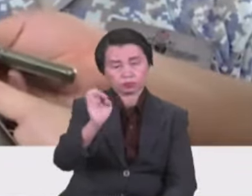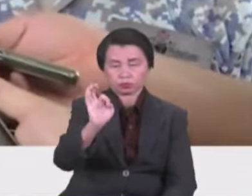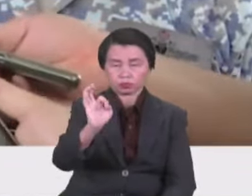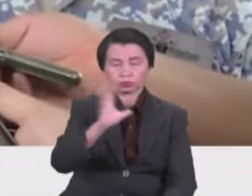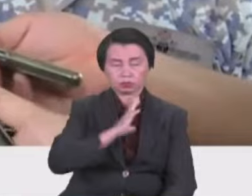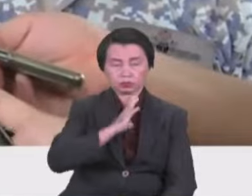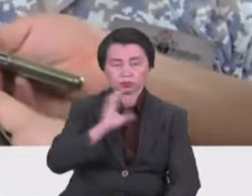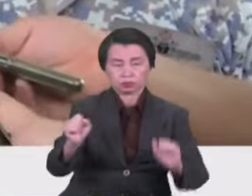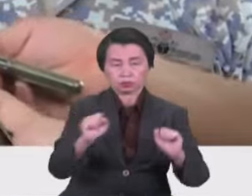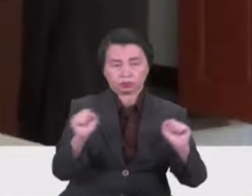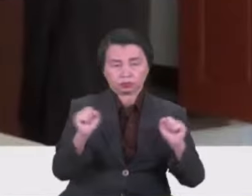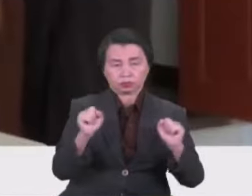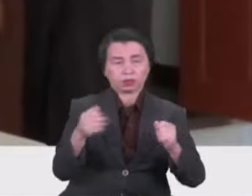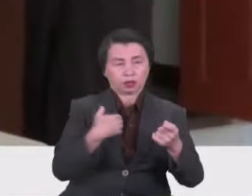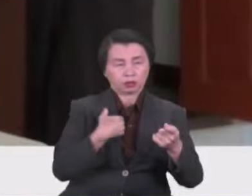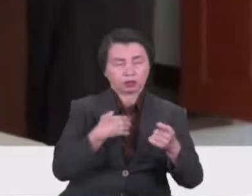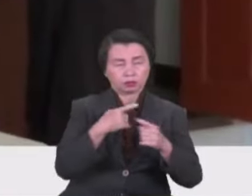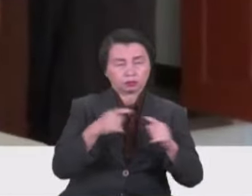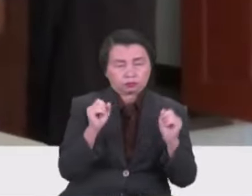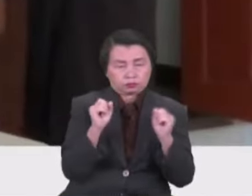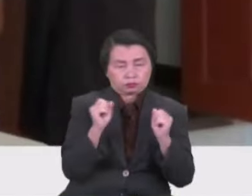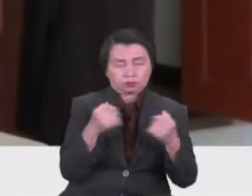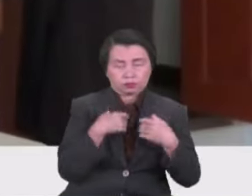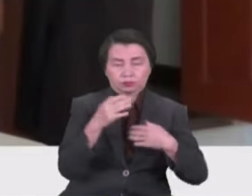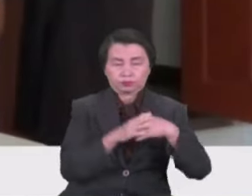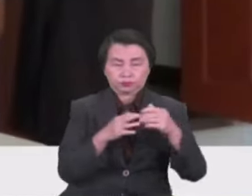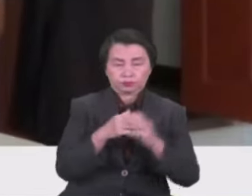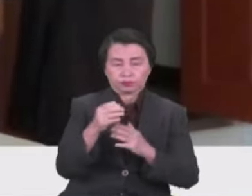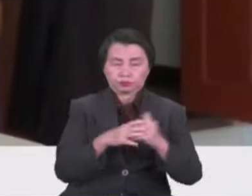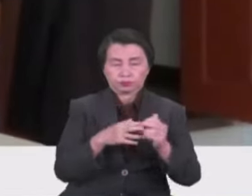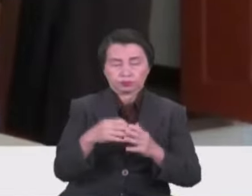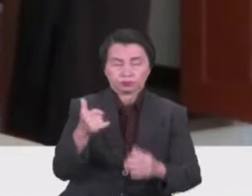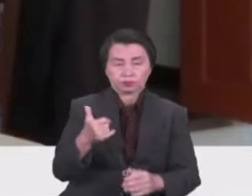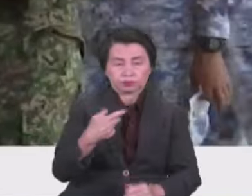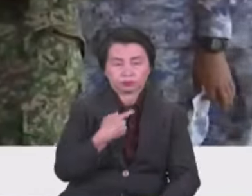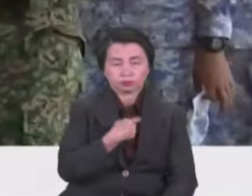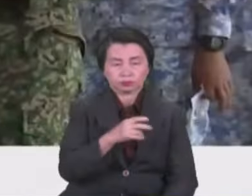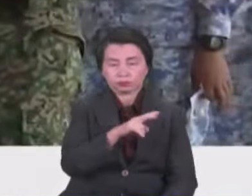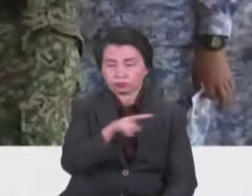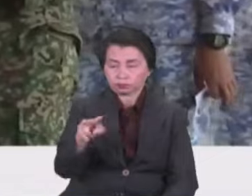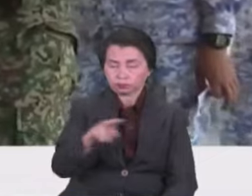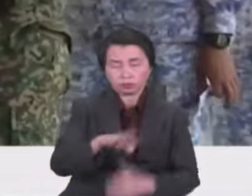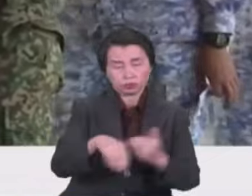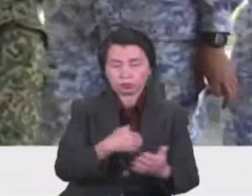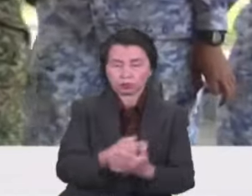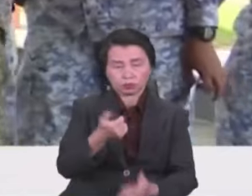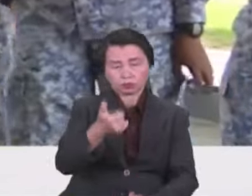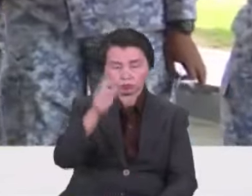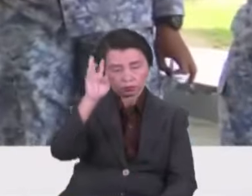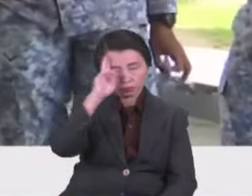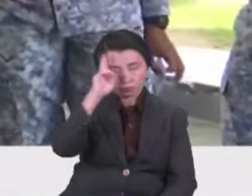dewannya berekon dan selesa dan sebagainya. So kita dapati semuanya berjalan seperti yang direncangkan,